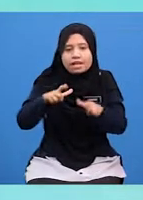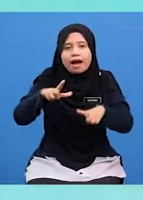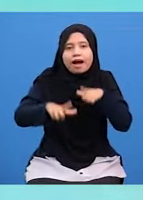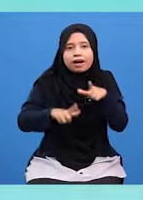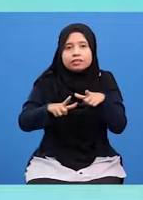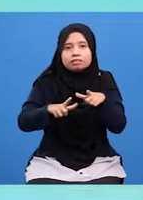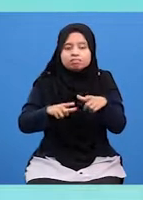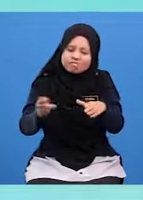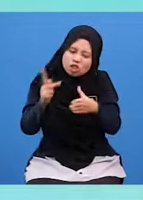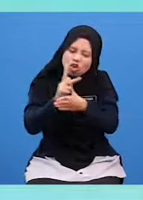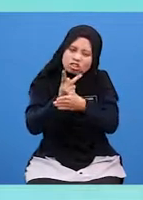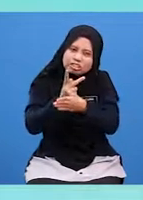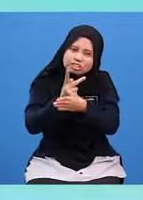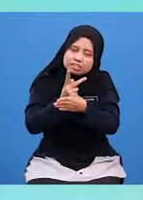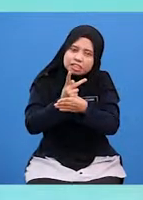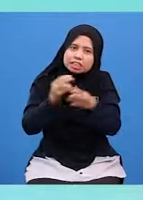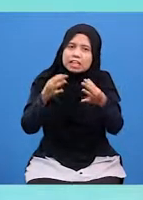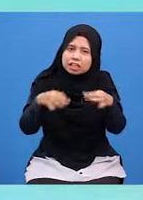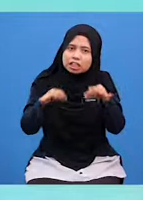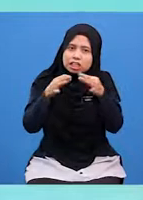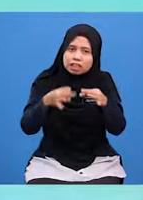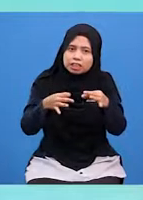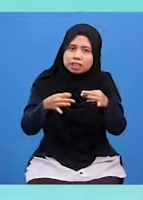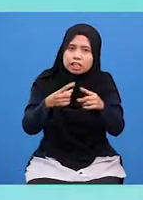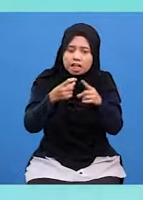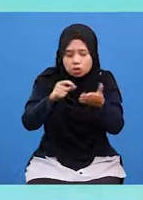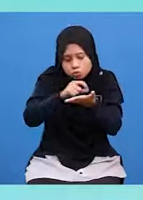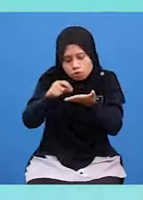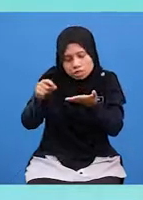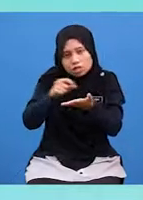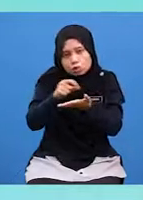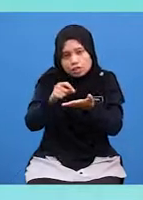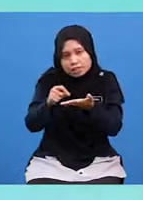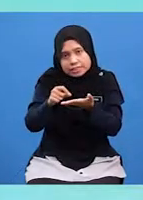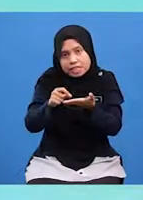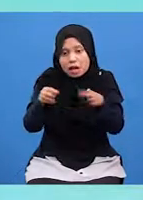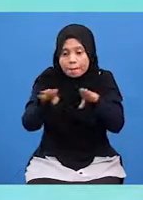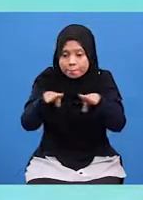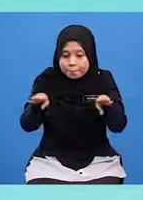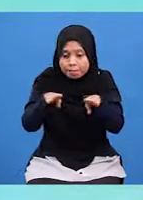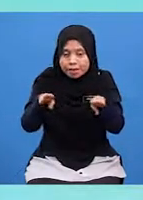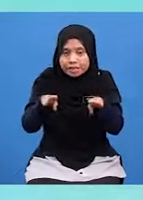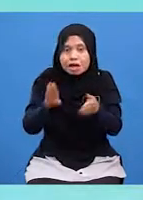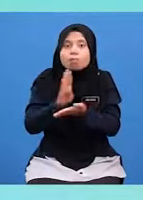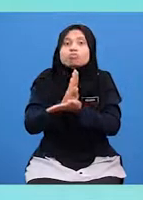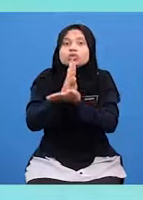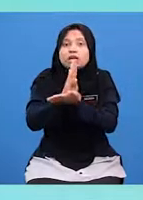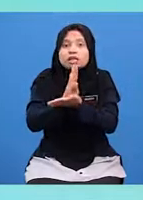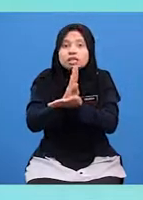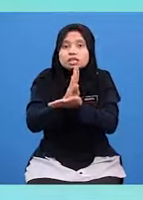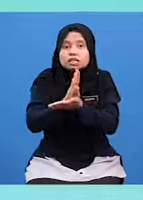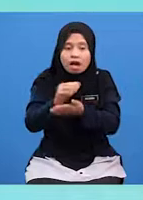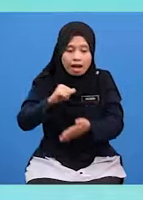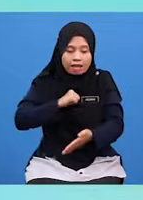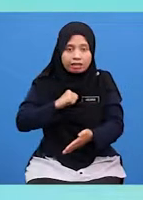Beliau telah berkongsi maklumat terperinci melalui hasil catatan dari segi perbandingan tentang budaya,